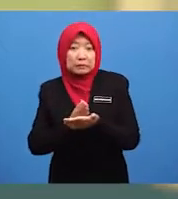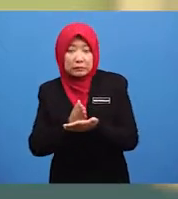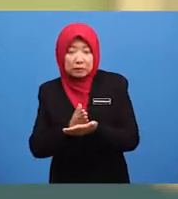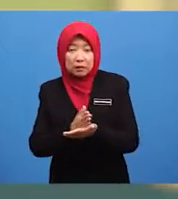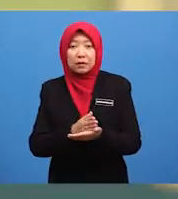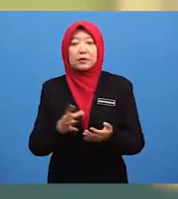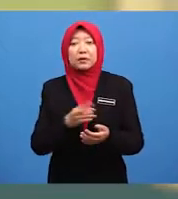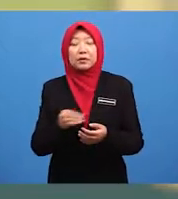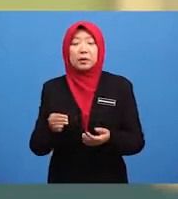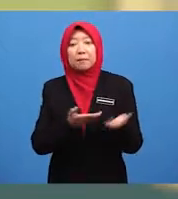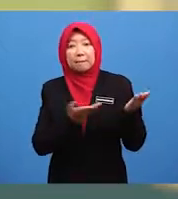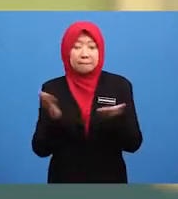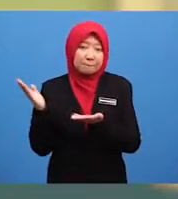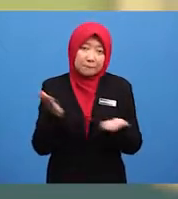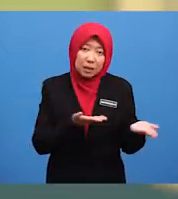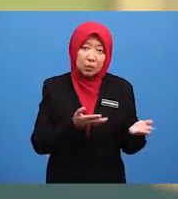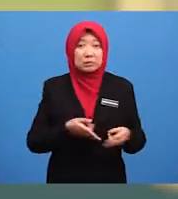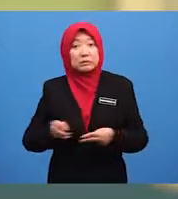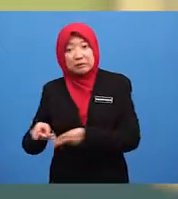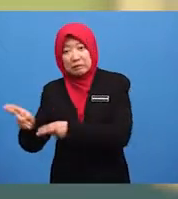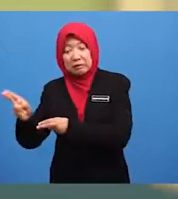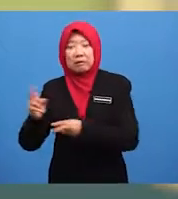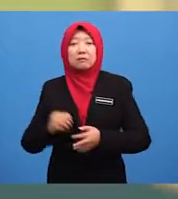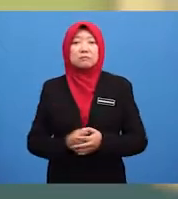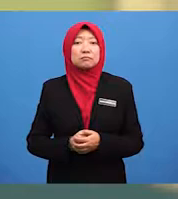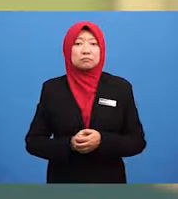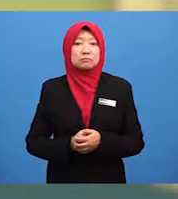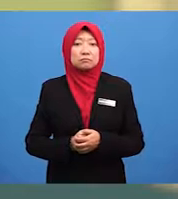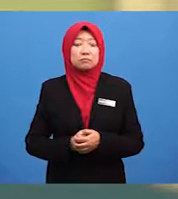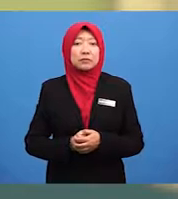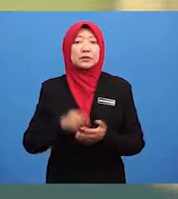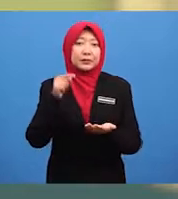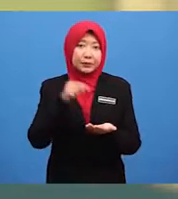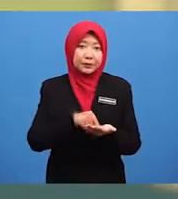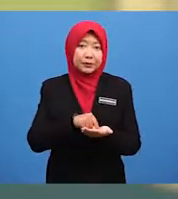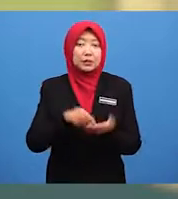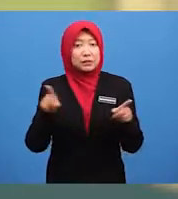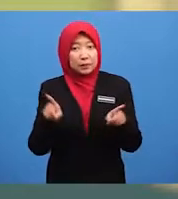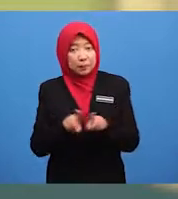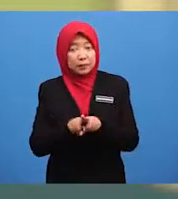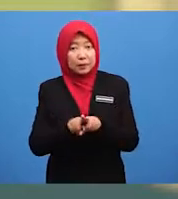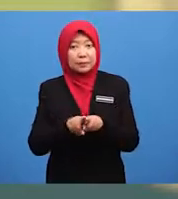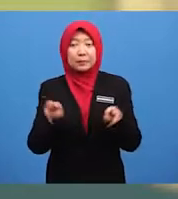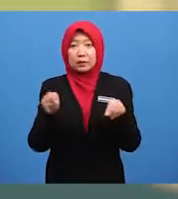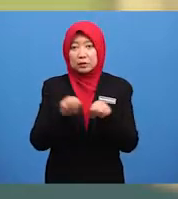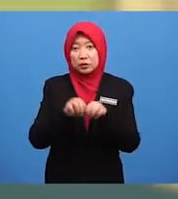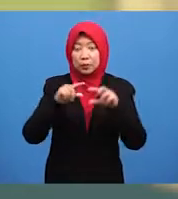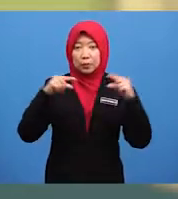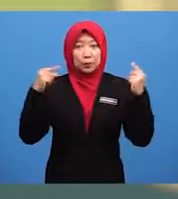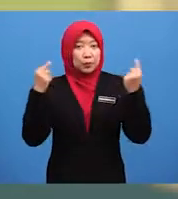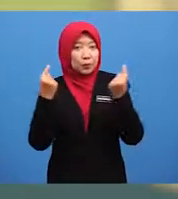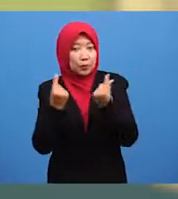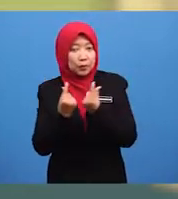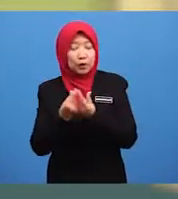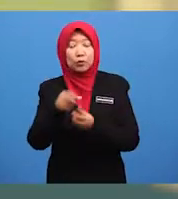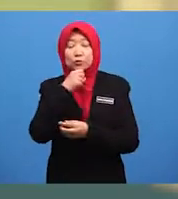dan diangkut ke kawasan ini. Keadaan ini kita samakan dengan golongan peringkat